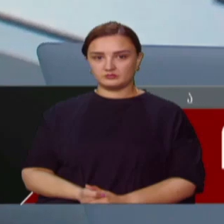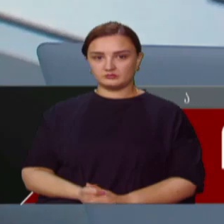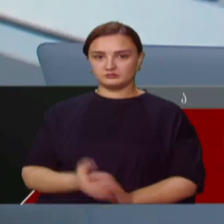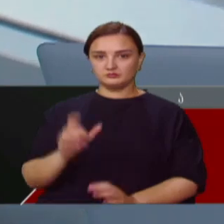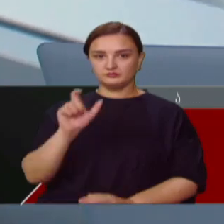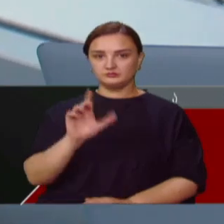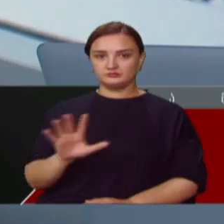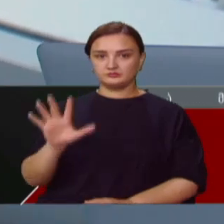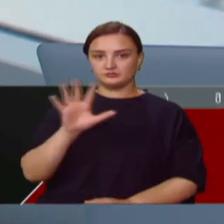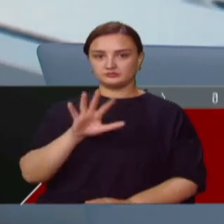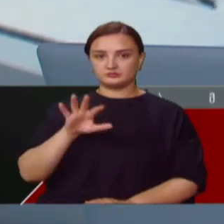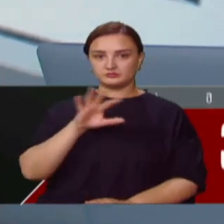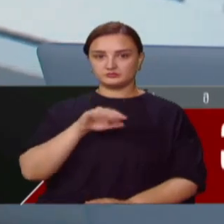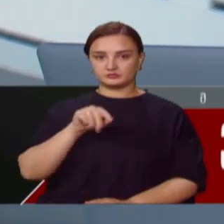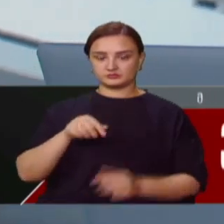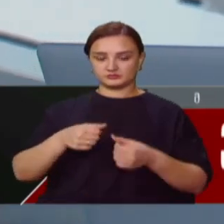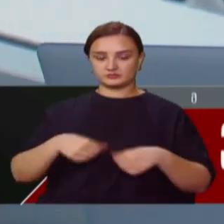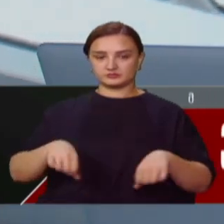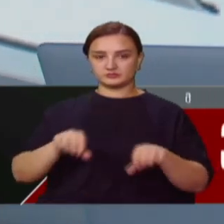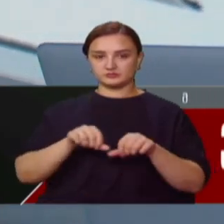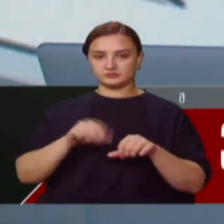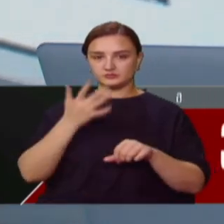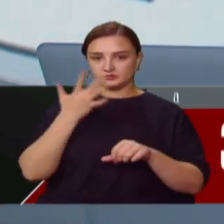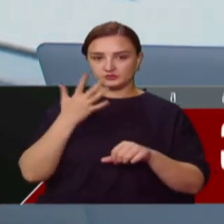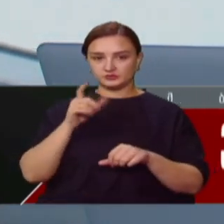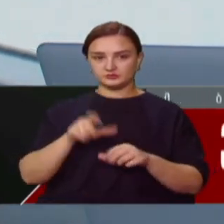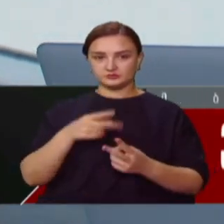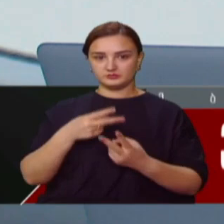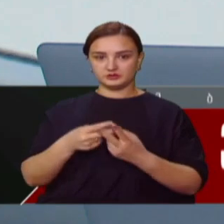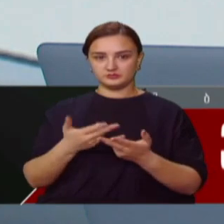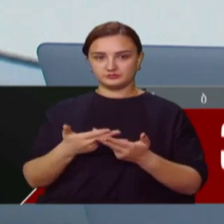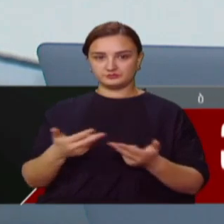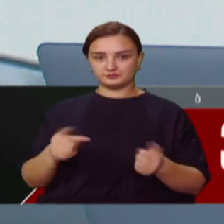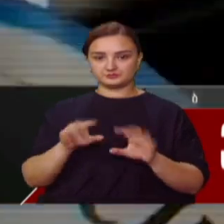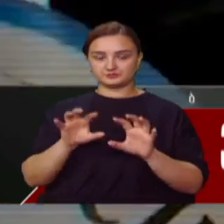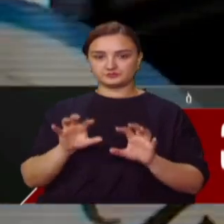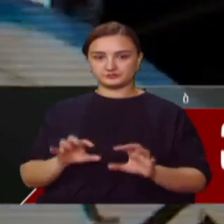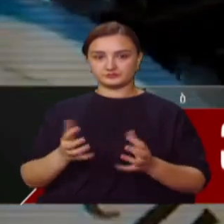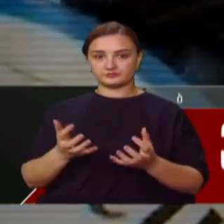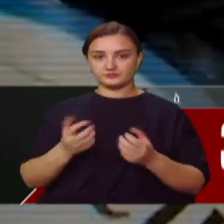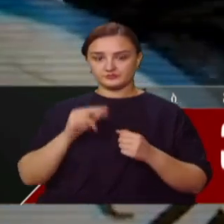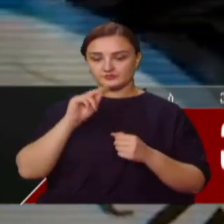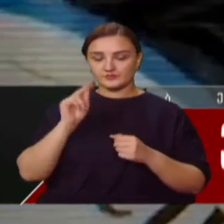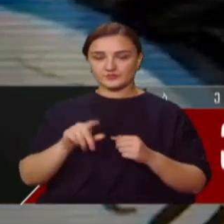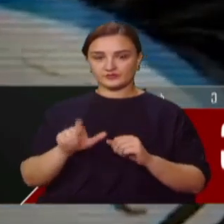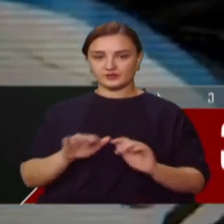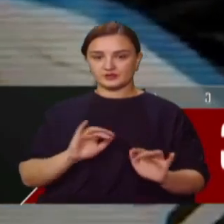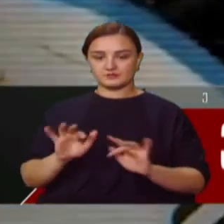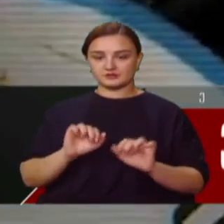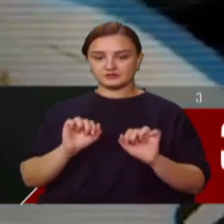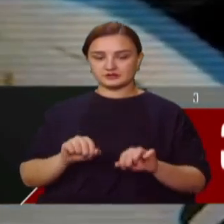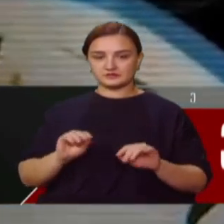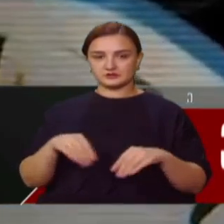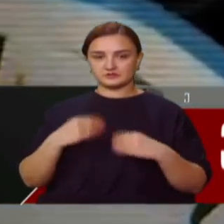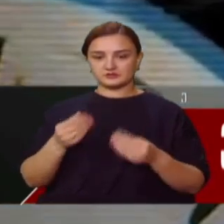Europis Sabcho Saplamento Asablem Julian Assange Polit Patim Radagiara Mirebuli Resolutis Mihedit Assange's Mimar Chaden Elikmenda Bebitleva Sashuale